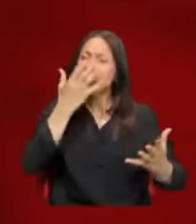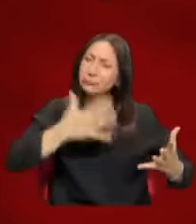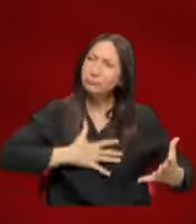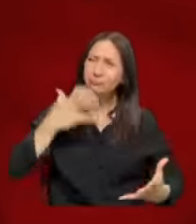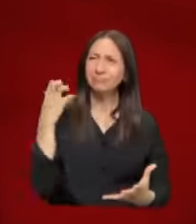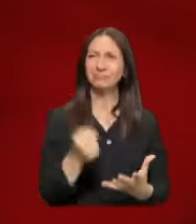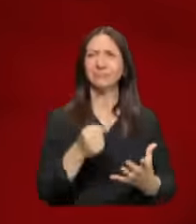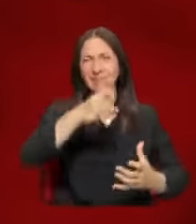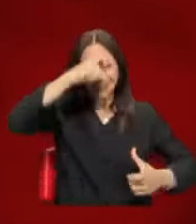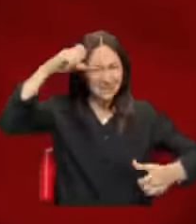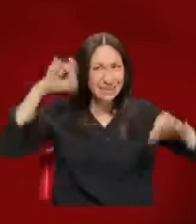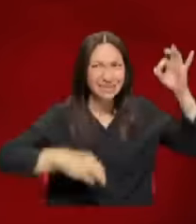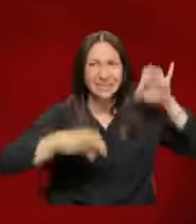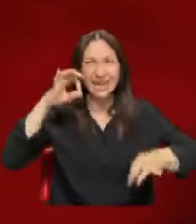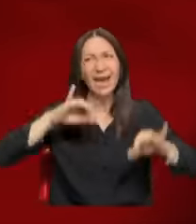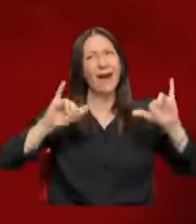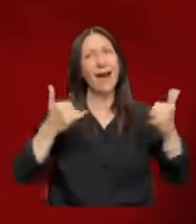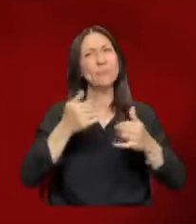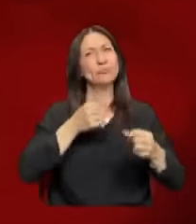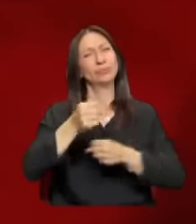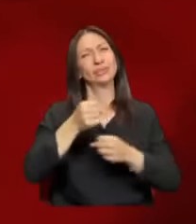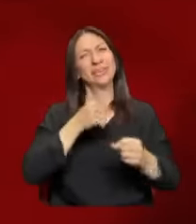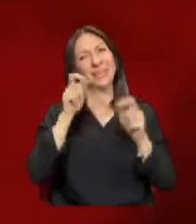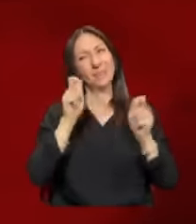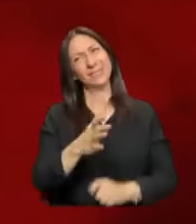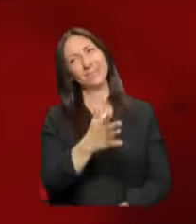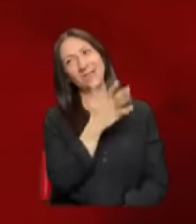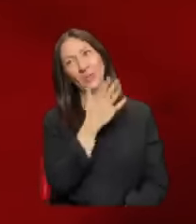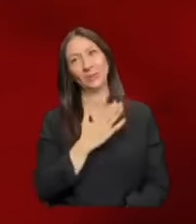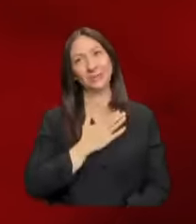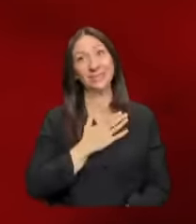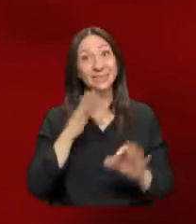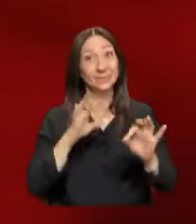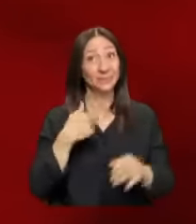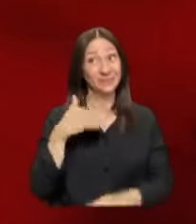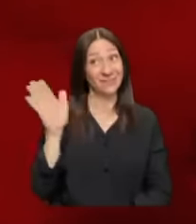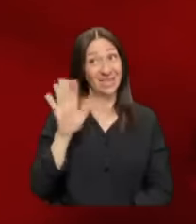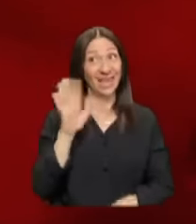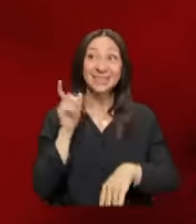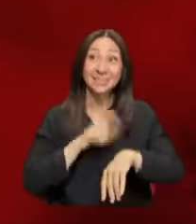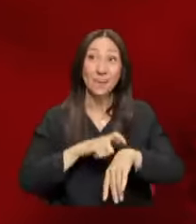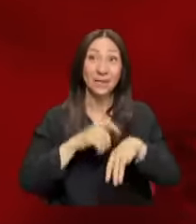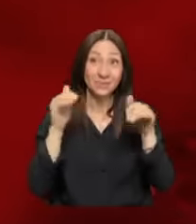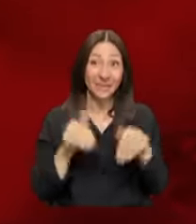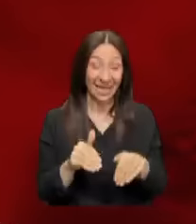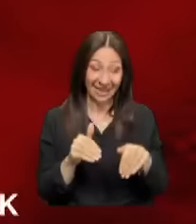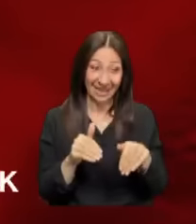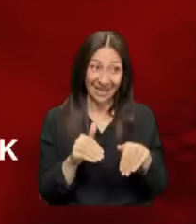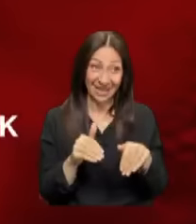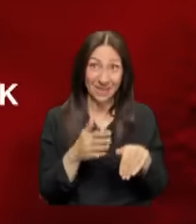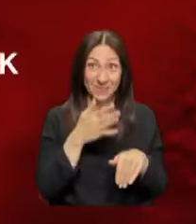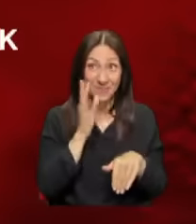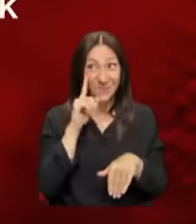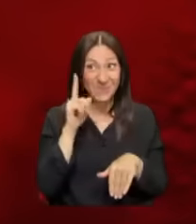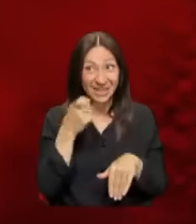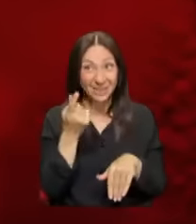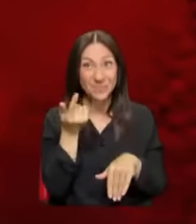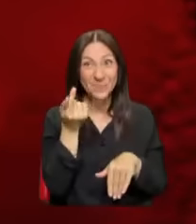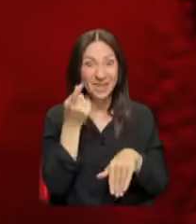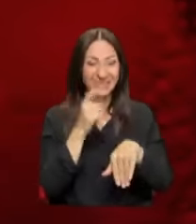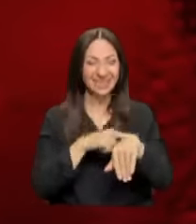damlasına kadar, terinizin son damlasına kadar mücadele ettiğinizi biliyoruz. Şimdi bizim veda etme vaktimiz geldi. Bilmem fark ettiniz mi?